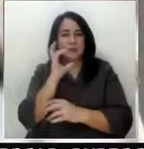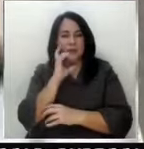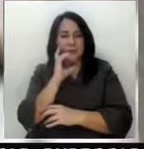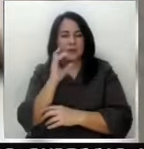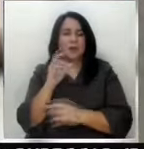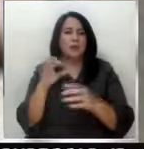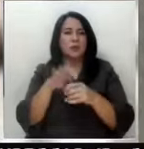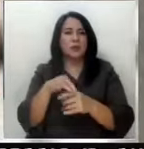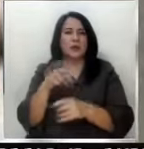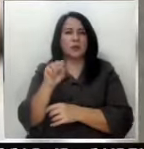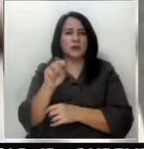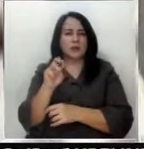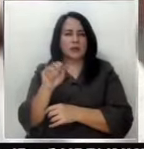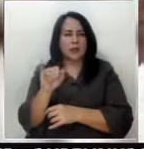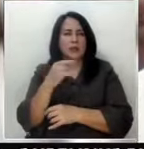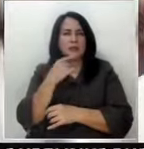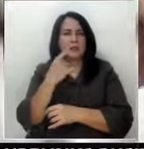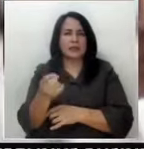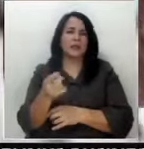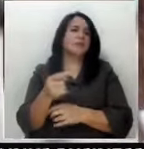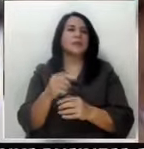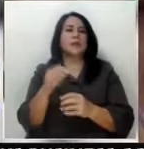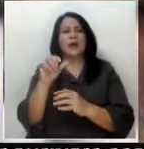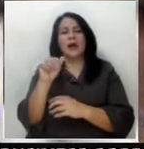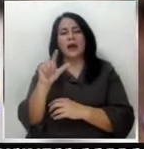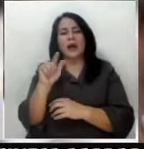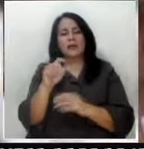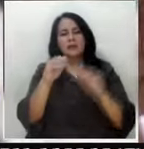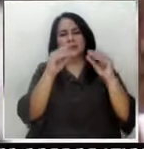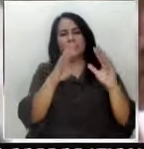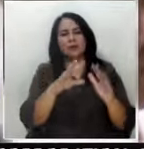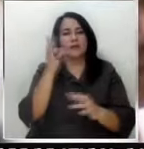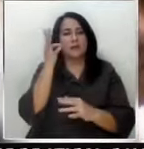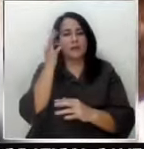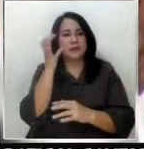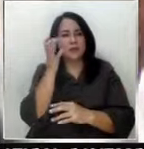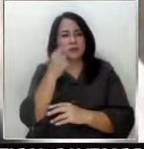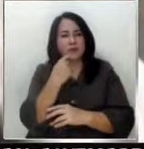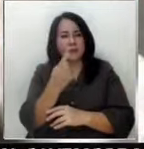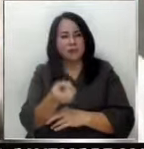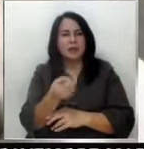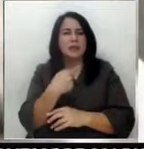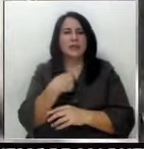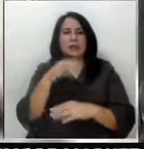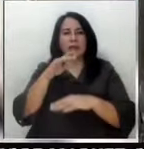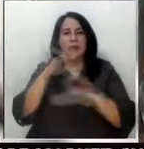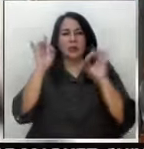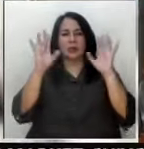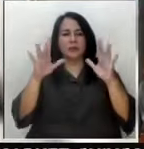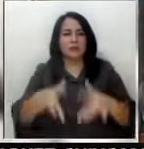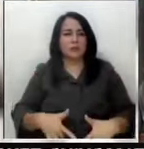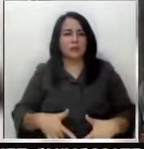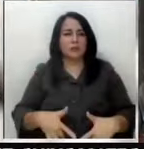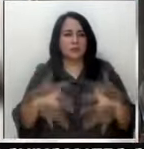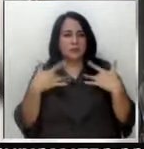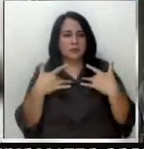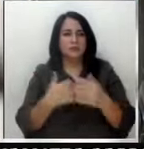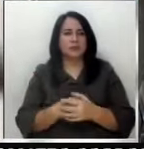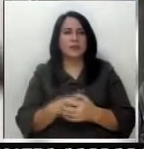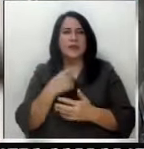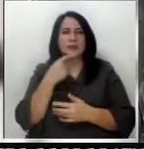na ayon kay ACT Teachers Party List Representative Franz Castro ay pagbabanta sa kanyang buhay. Giit ni